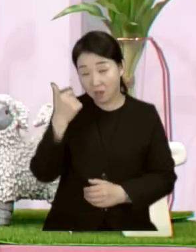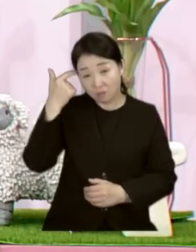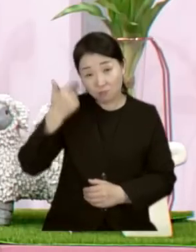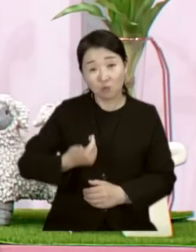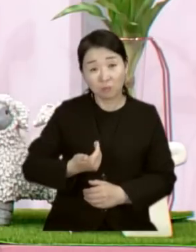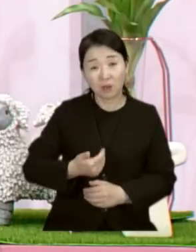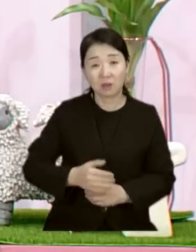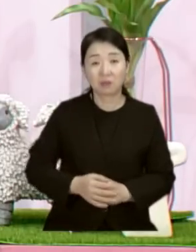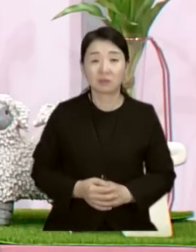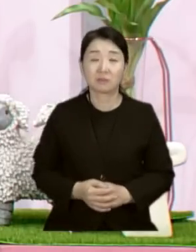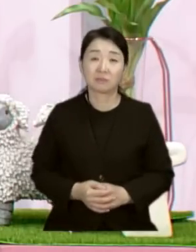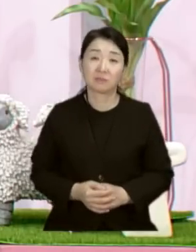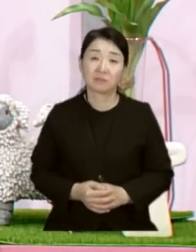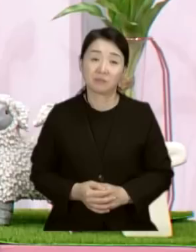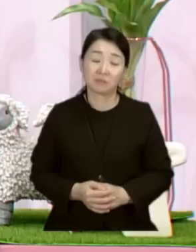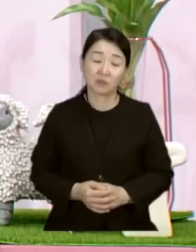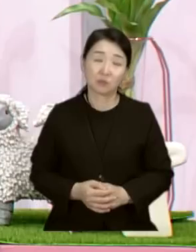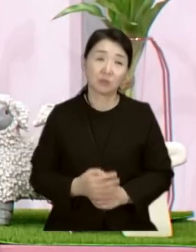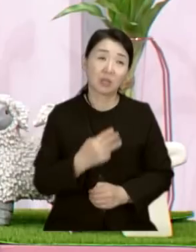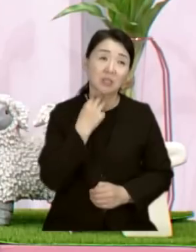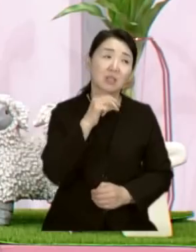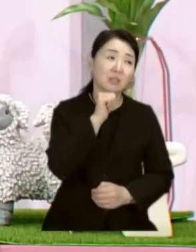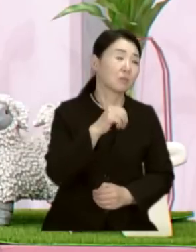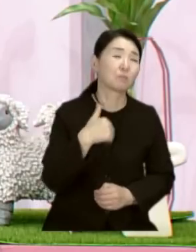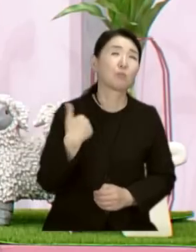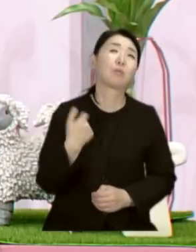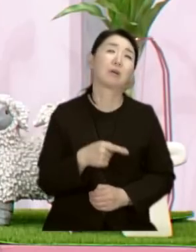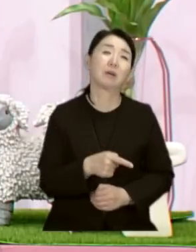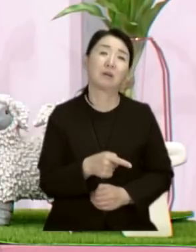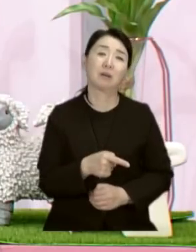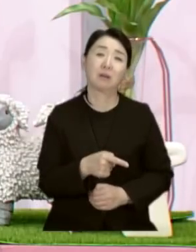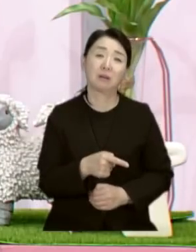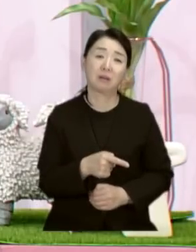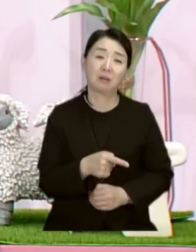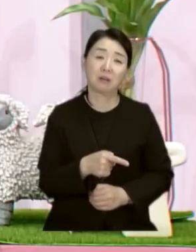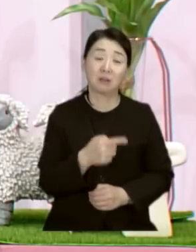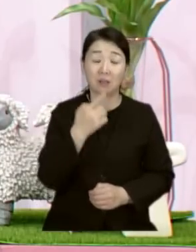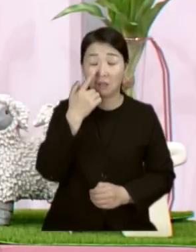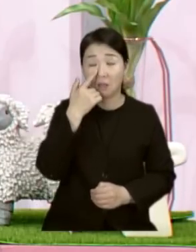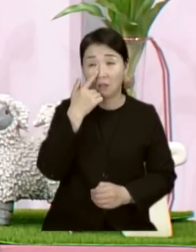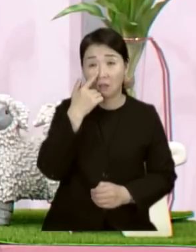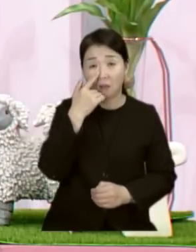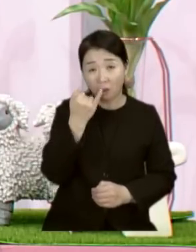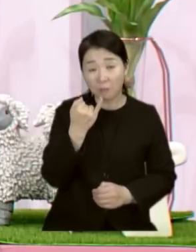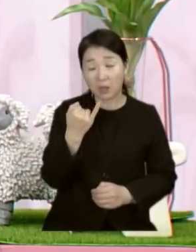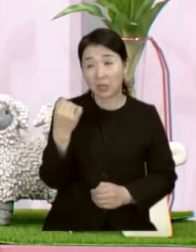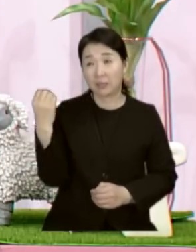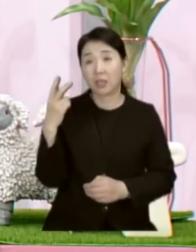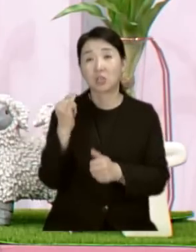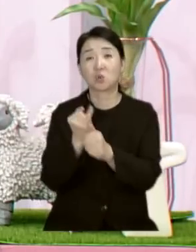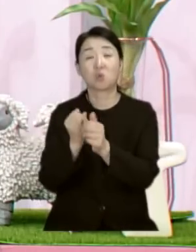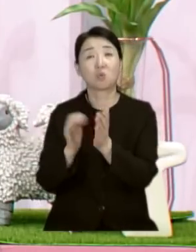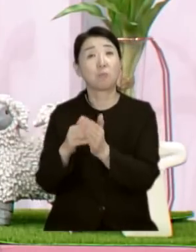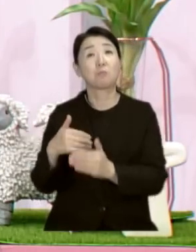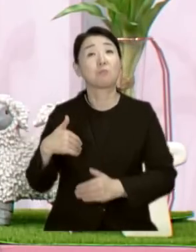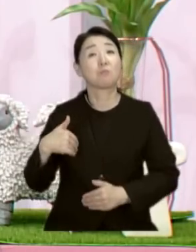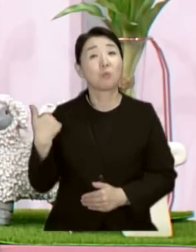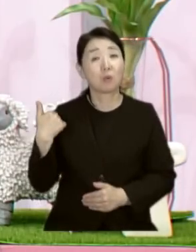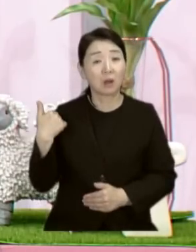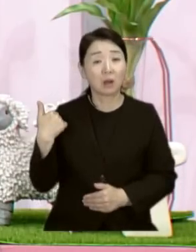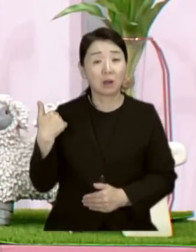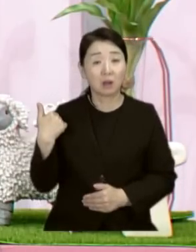보니까 아이들은 그때 어려워서 아무것도 몰랐는데 엄마가 재혼한 사실조차 몰랐는데 대답을 어떻게